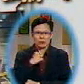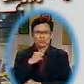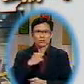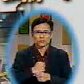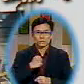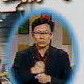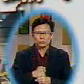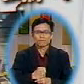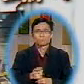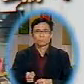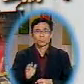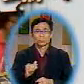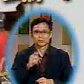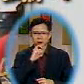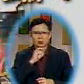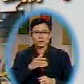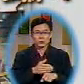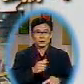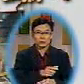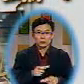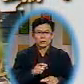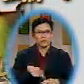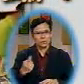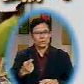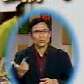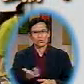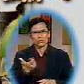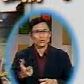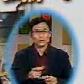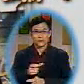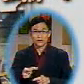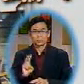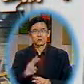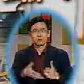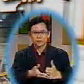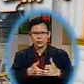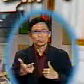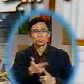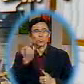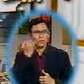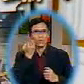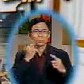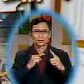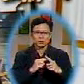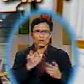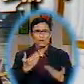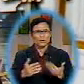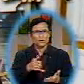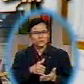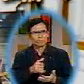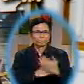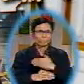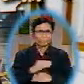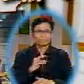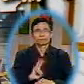嘢咧。我哋希望係社企以外或者更多真係商家嘅人咧，係認真考慮請多啲聽障或者我哋叫弱勢社群。我諗呢